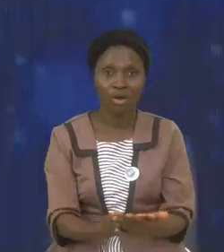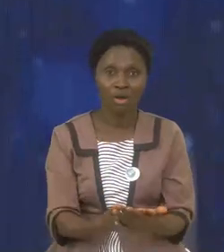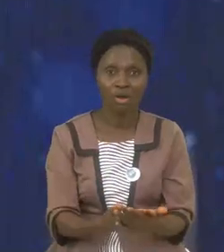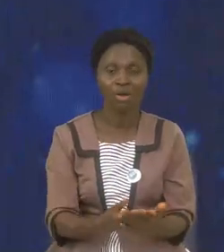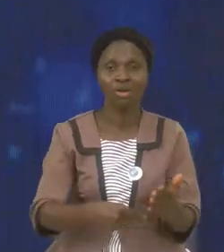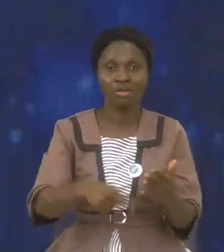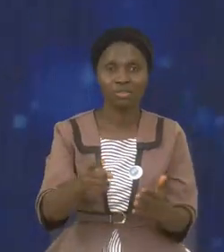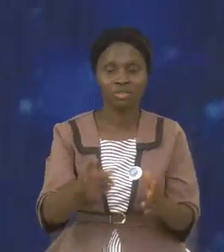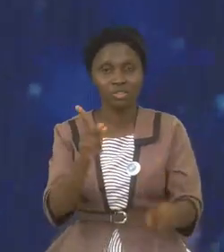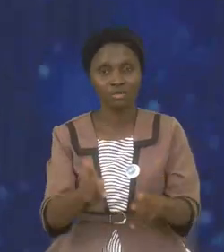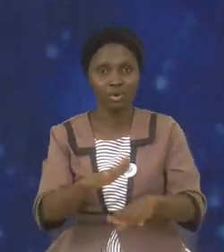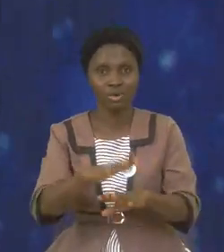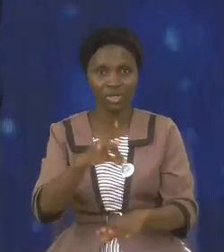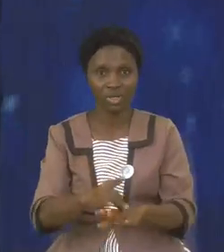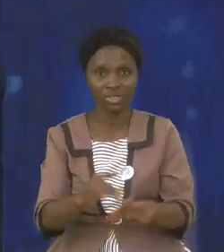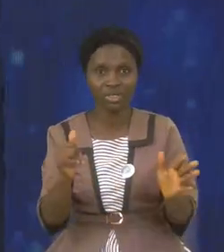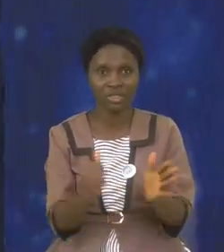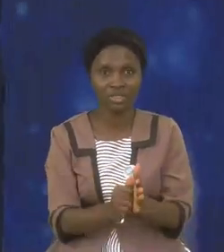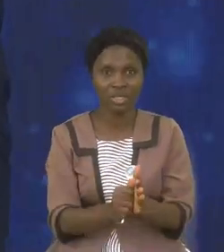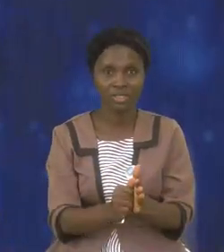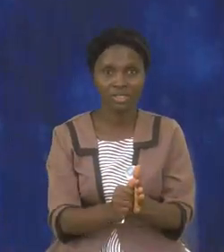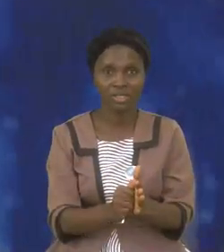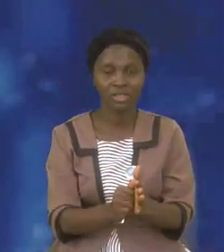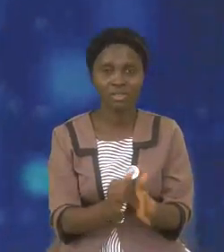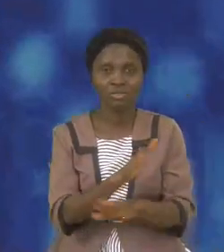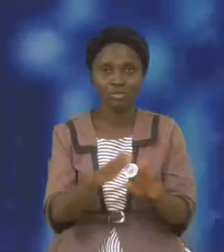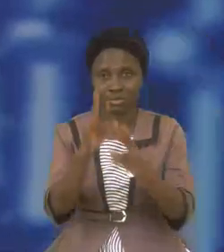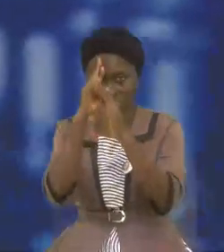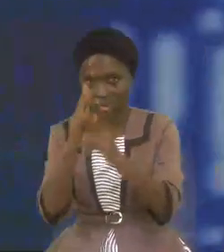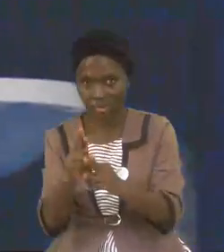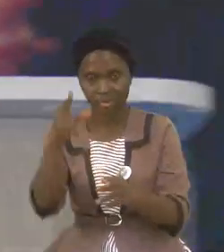rois, et ceux qui sont sur la terre, et